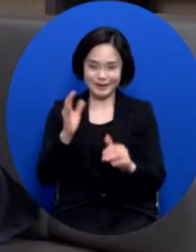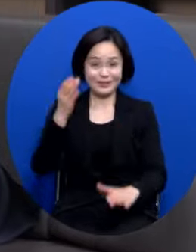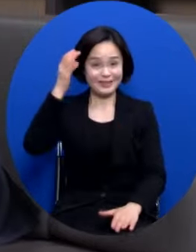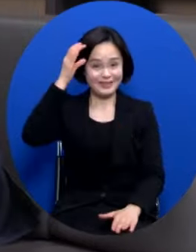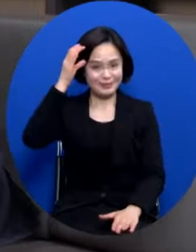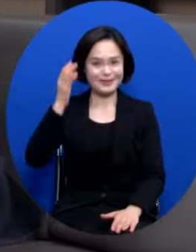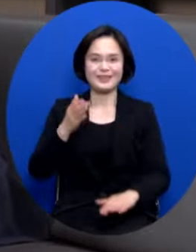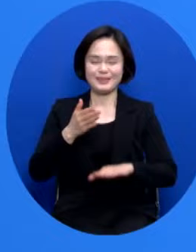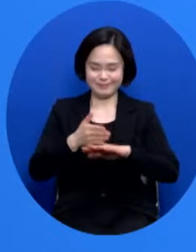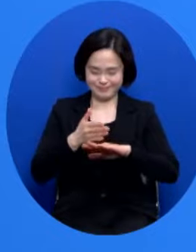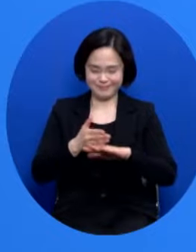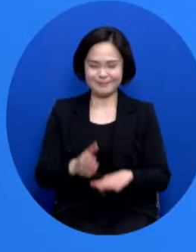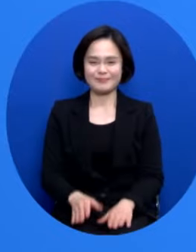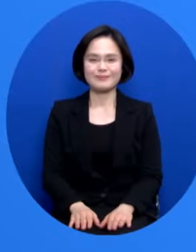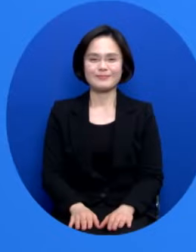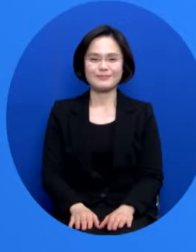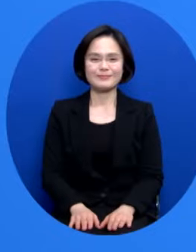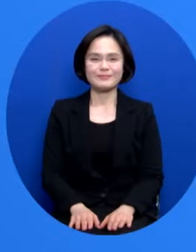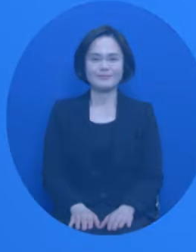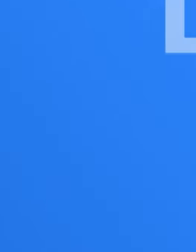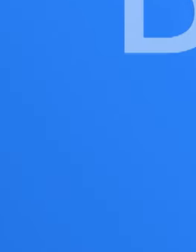감사합니다.